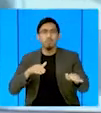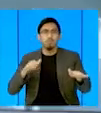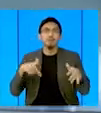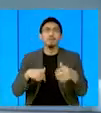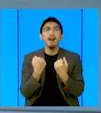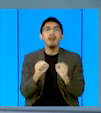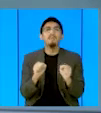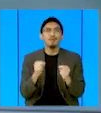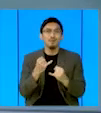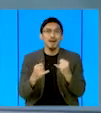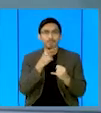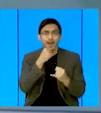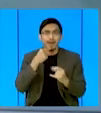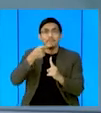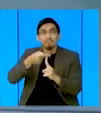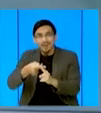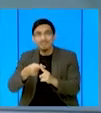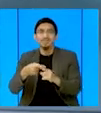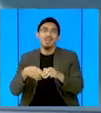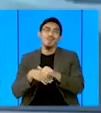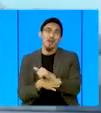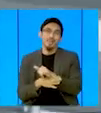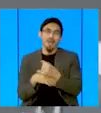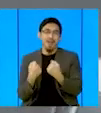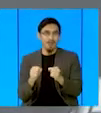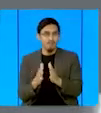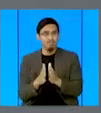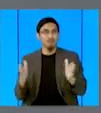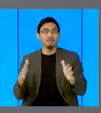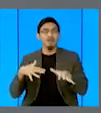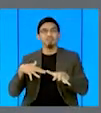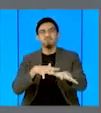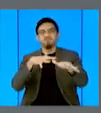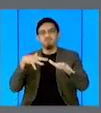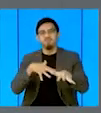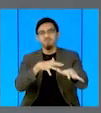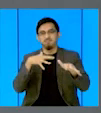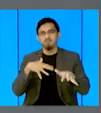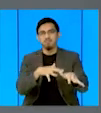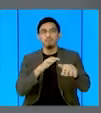Meningkatnya volume kendaraan seiring libur panjang akhir pekan dan juga Hari Raya Idul Adha.